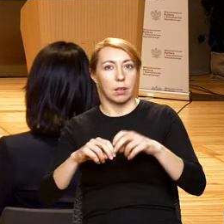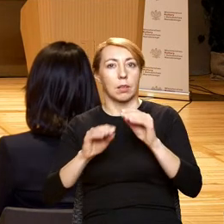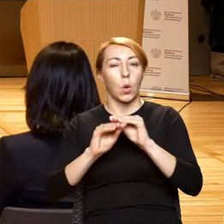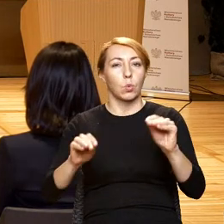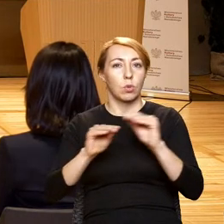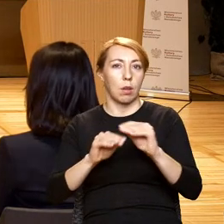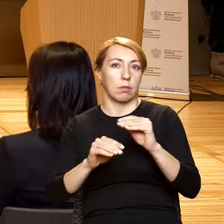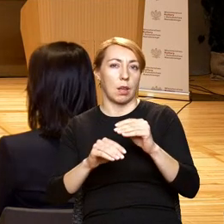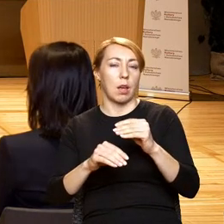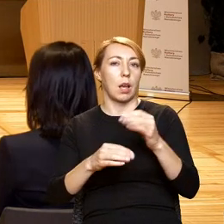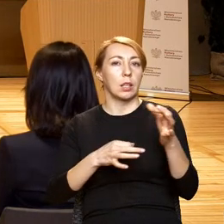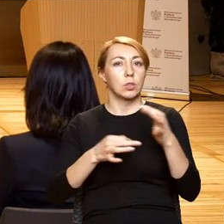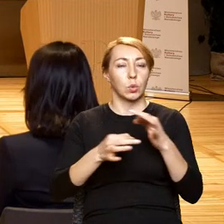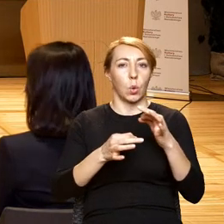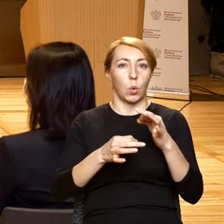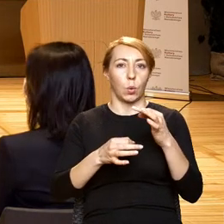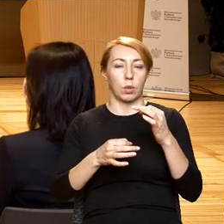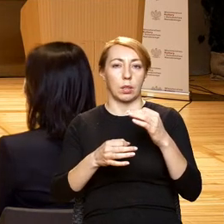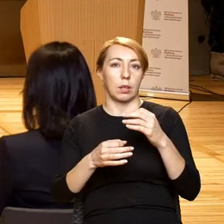Geografii.